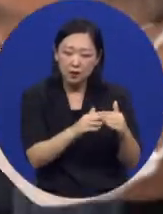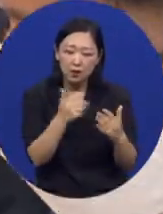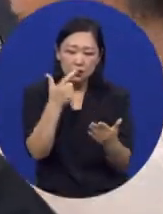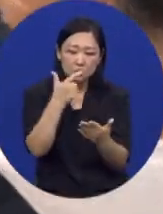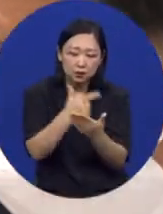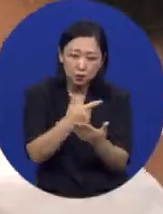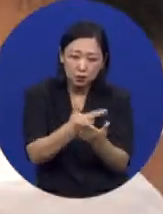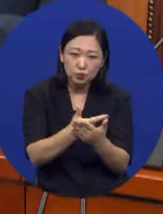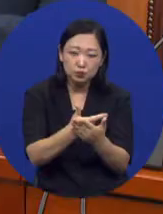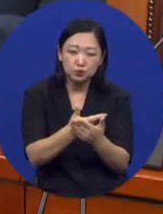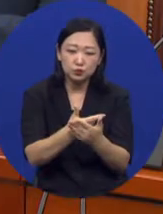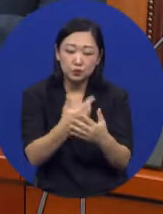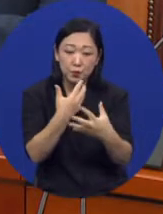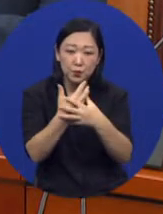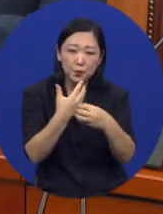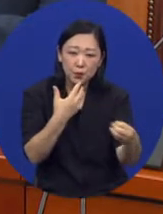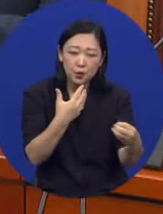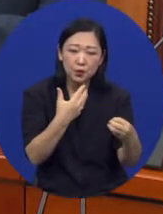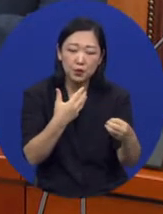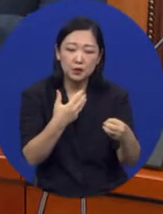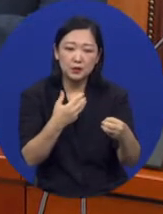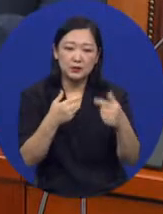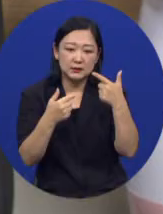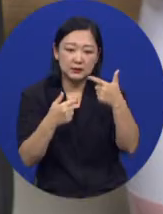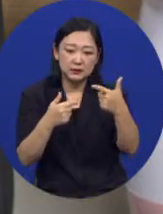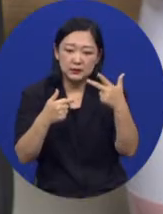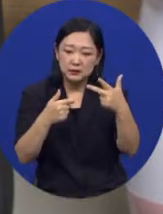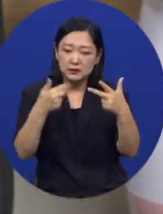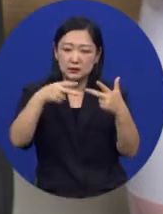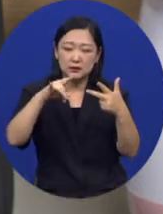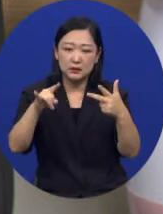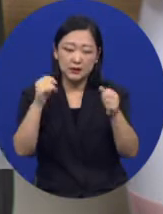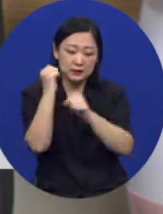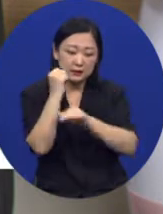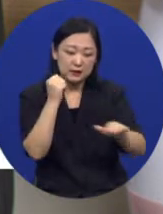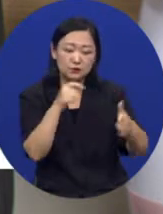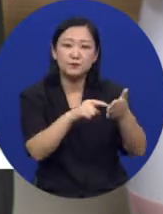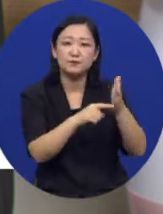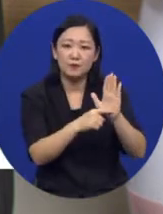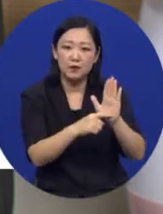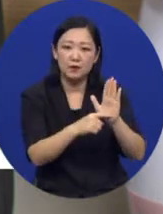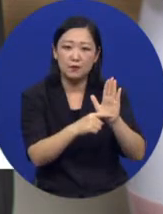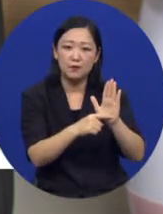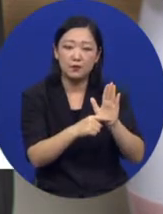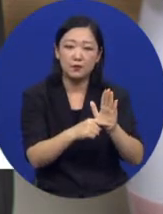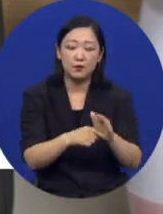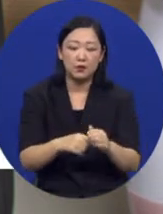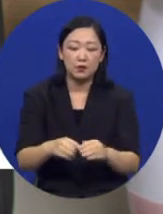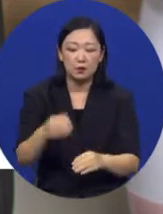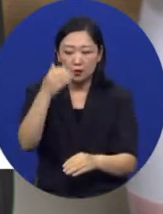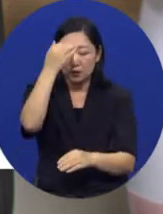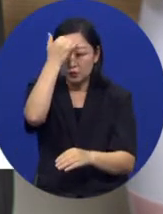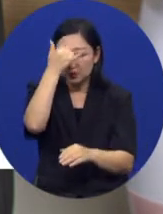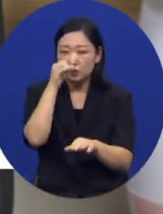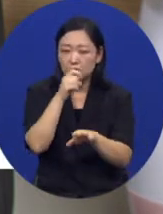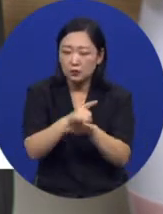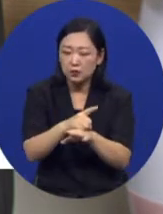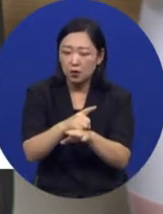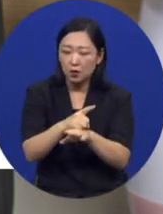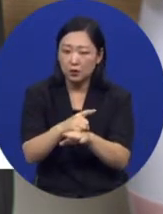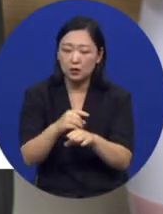등 인사검증 7대 기준을 발표하기도 했습니다. 도덕성과 관련된 뭐 농지 취득이나 재산 형성